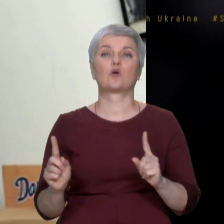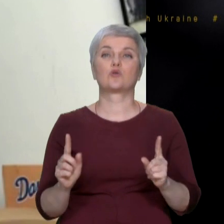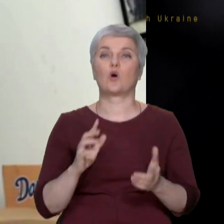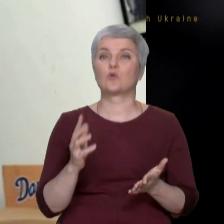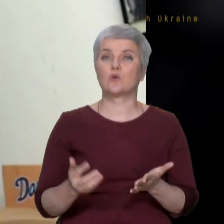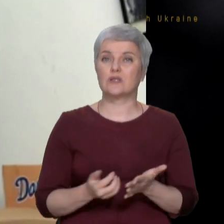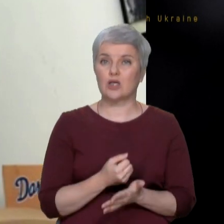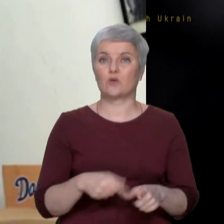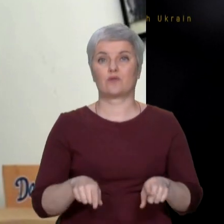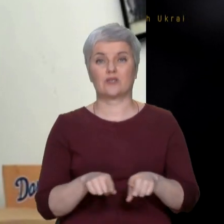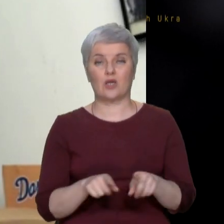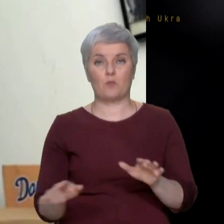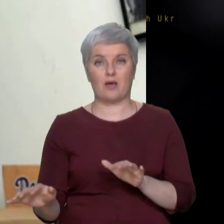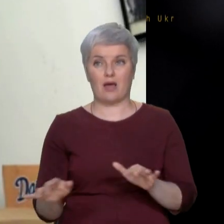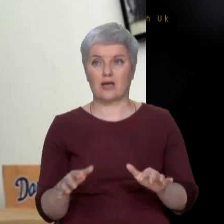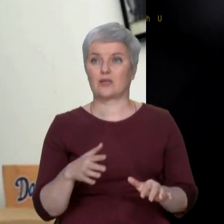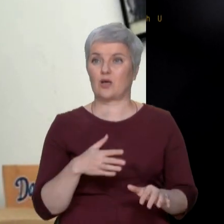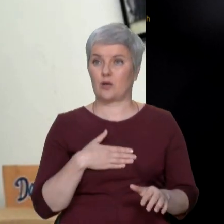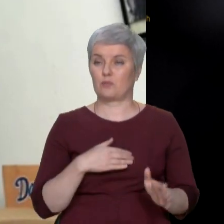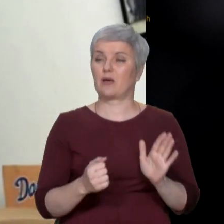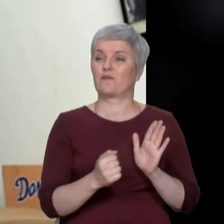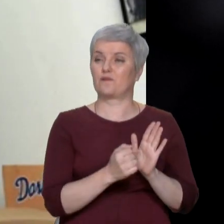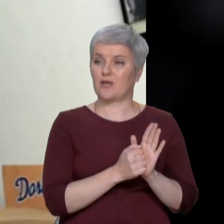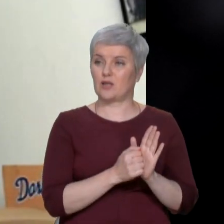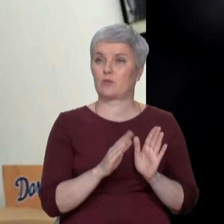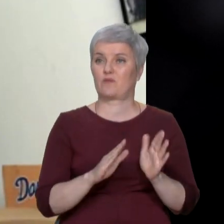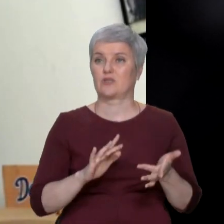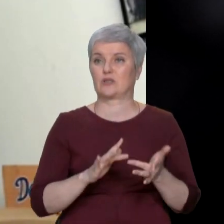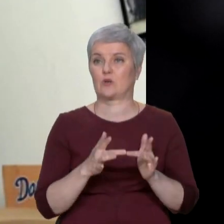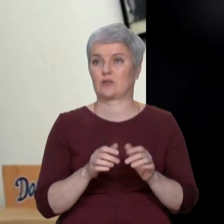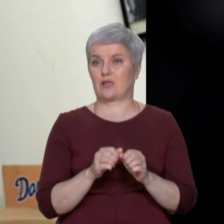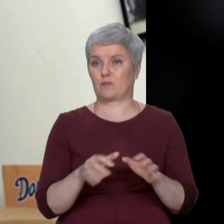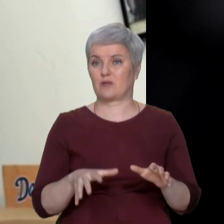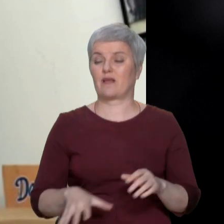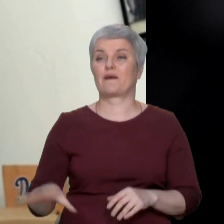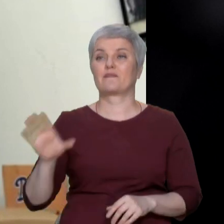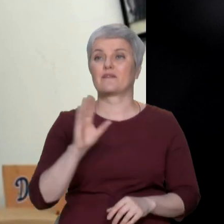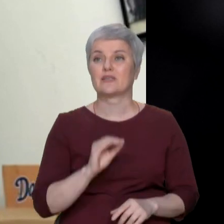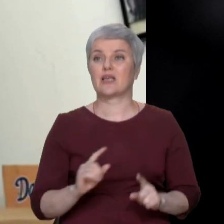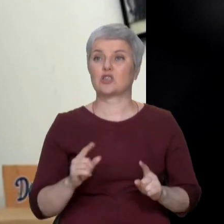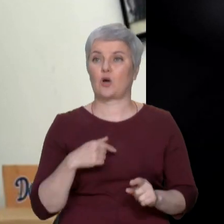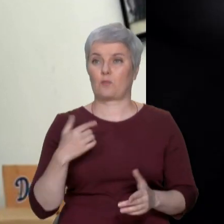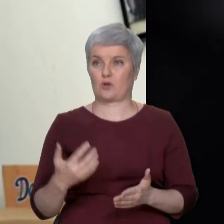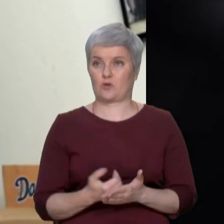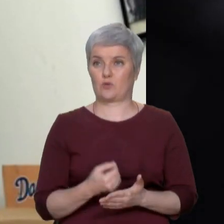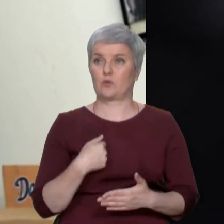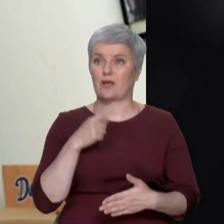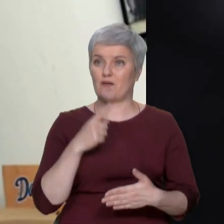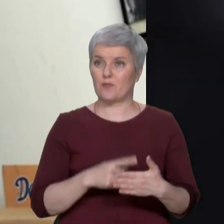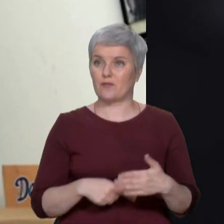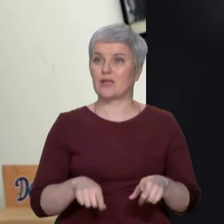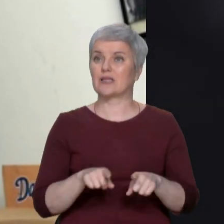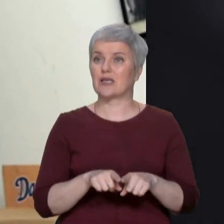ми викладемо в соціальних мережах все, чого ми досягнули. Але я впевнена, що